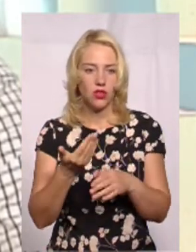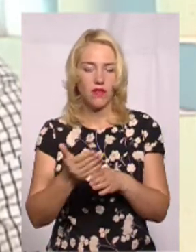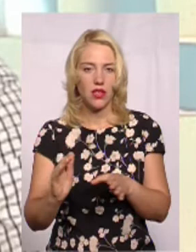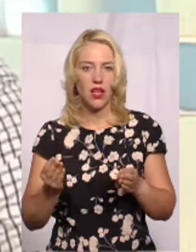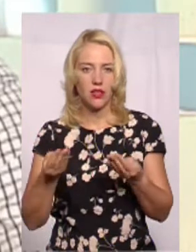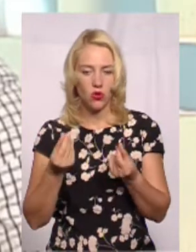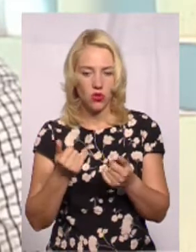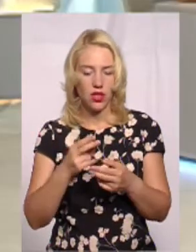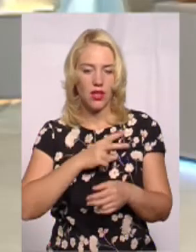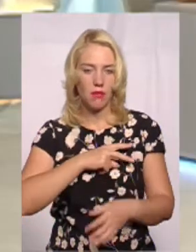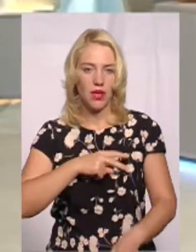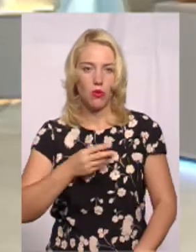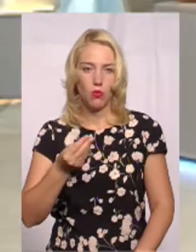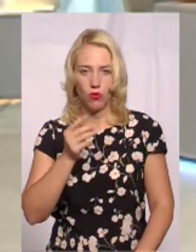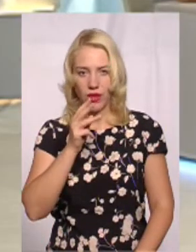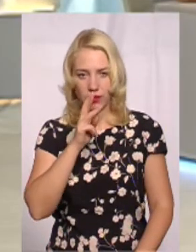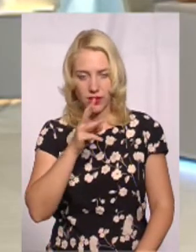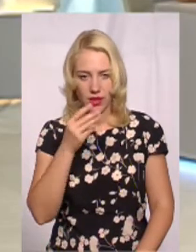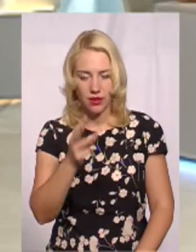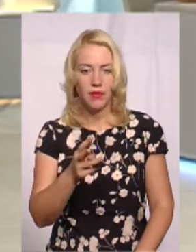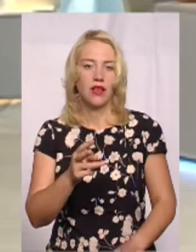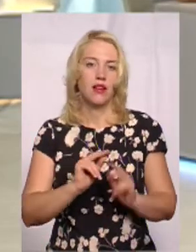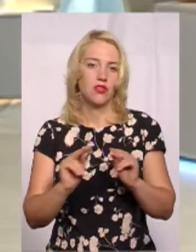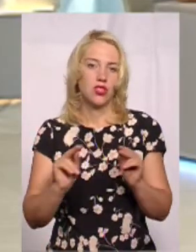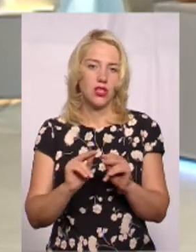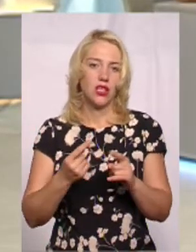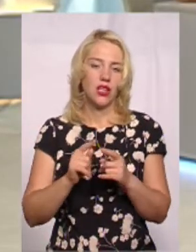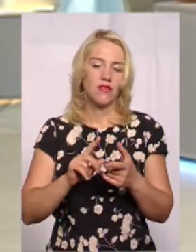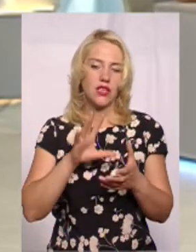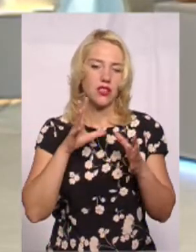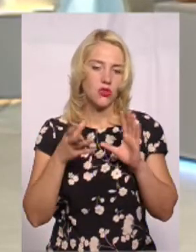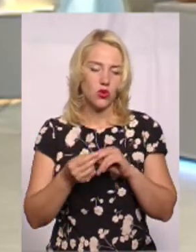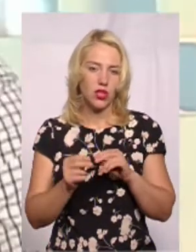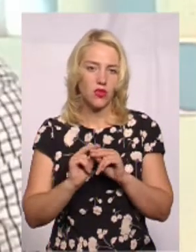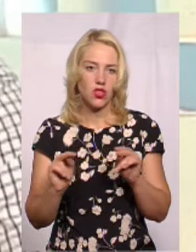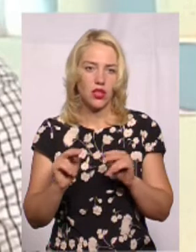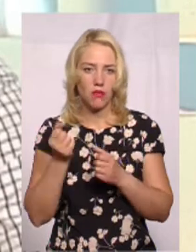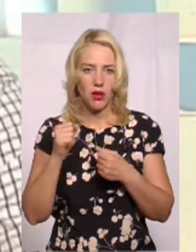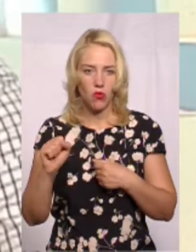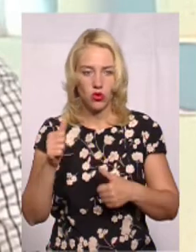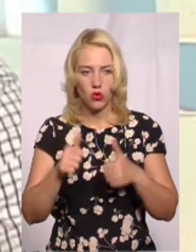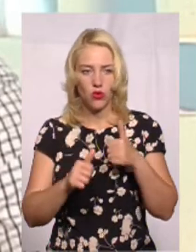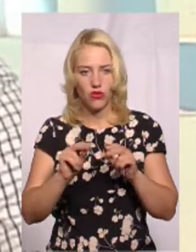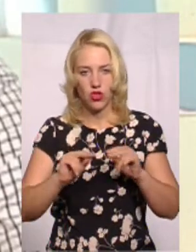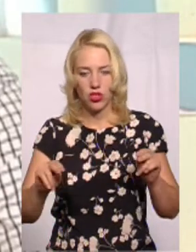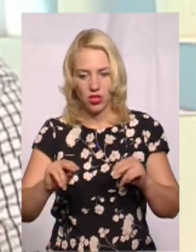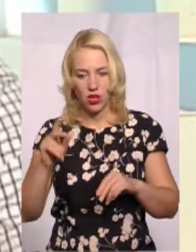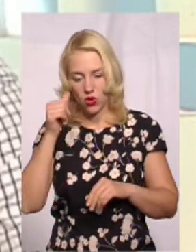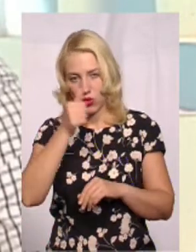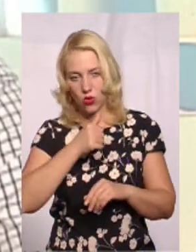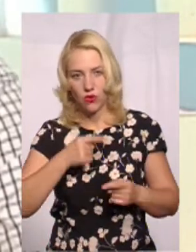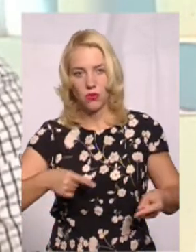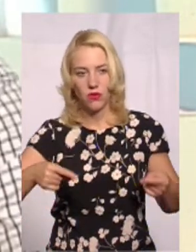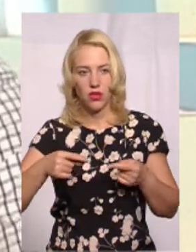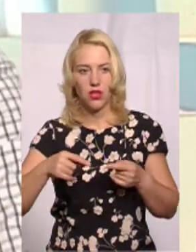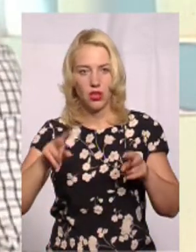кошти, преміювати таких вчителів. Ми преміюємо вчителів за результатами переможців конкурсу «Вчитель року» у відповідних номінаціях. Так, зрозуміло.